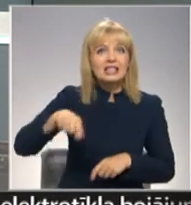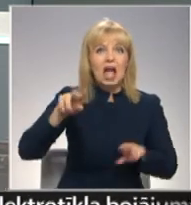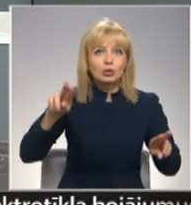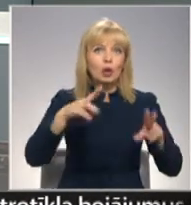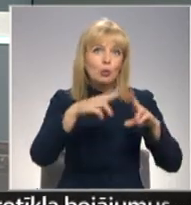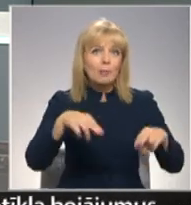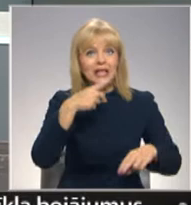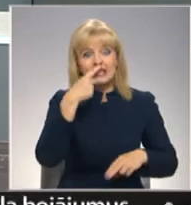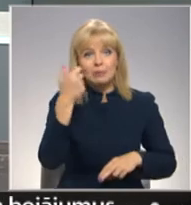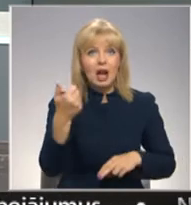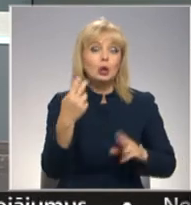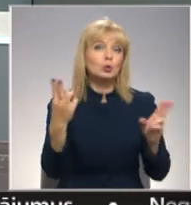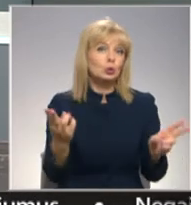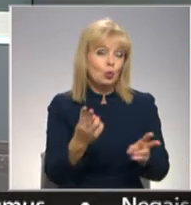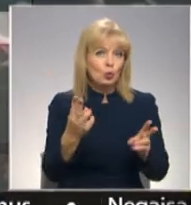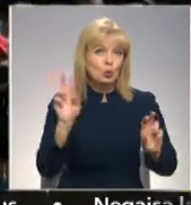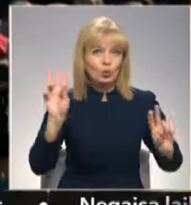Par to plašāk Vidzemes televīzija.